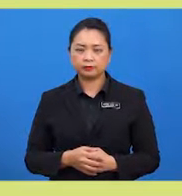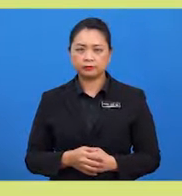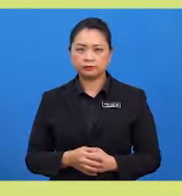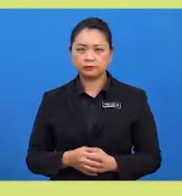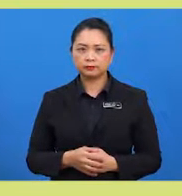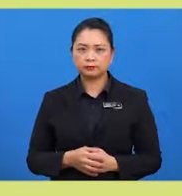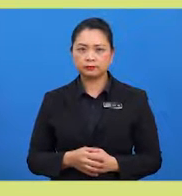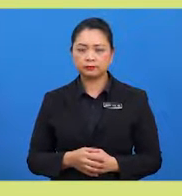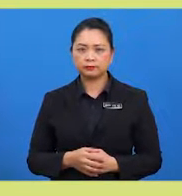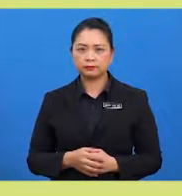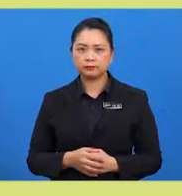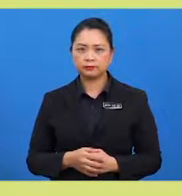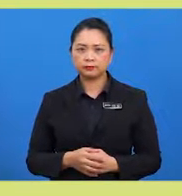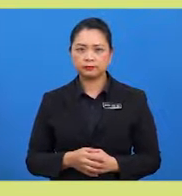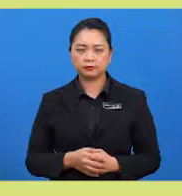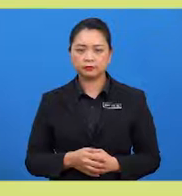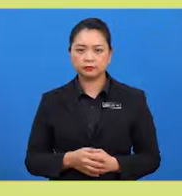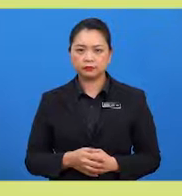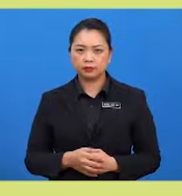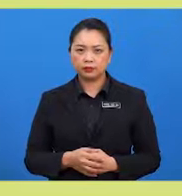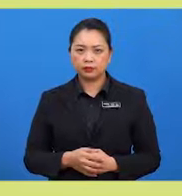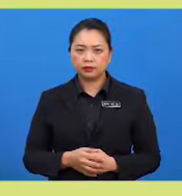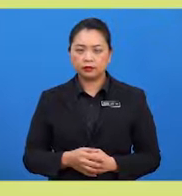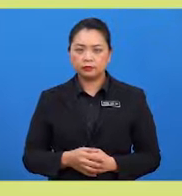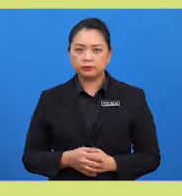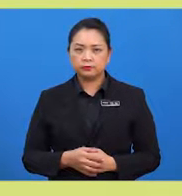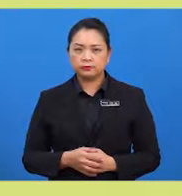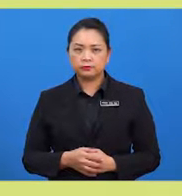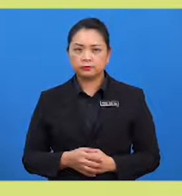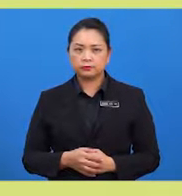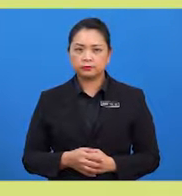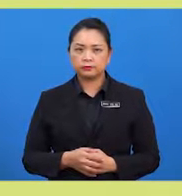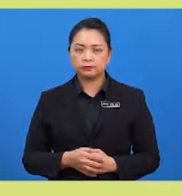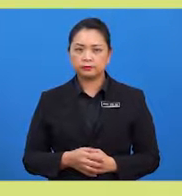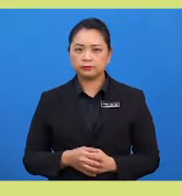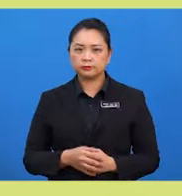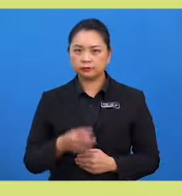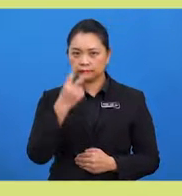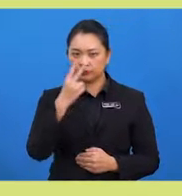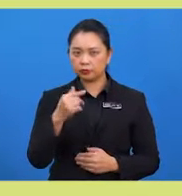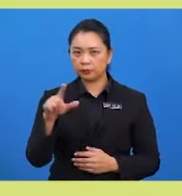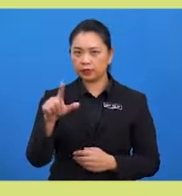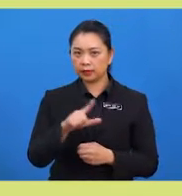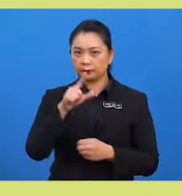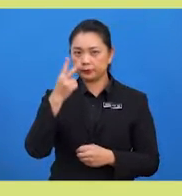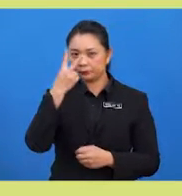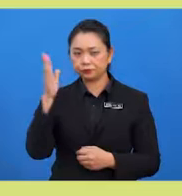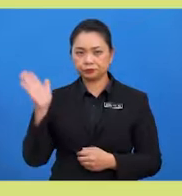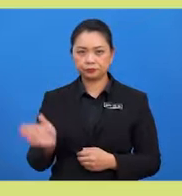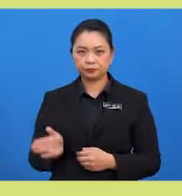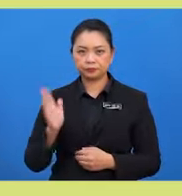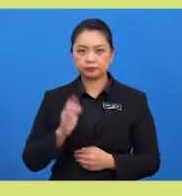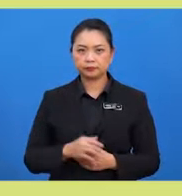debit 300, bank debit 18,300, lengkapan debit